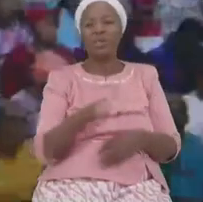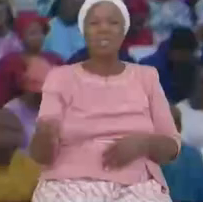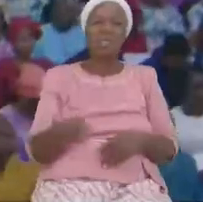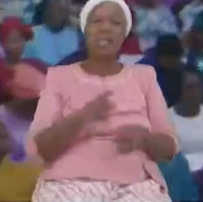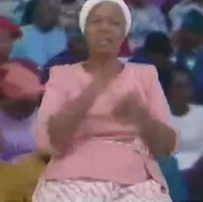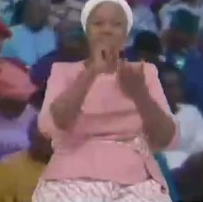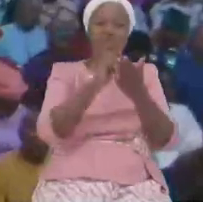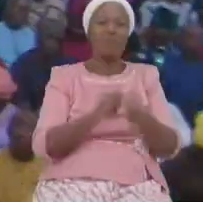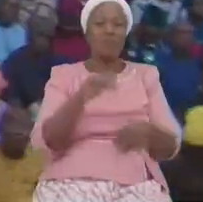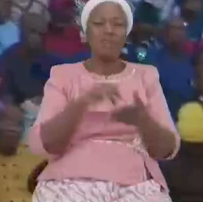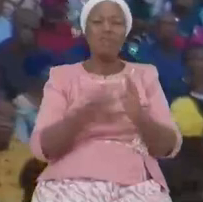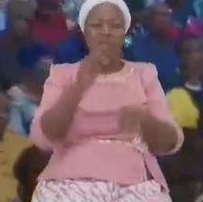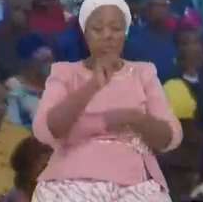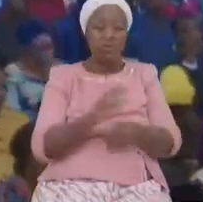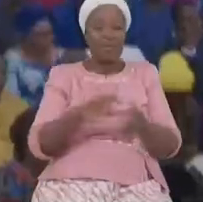ça va arriver.